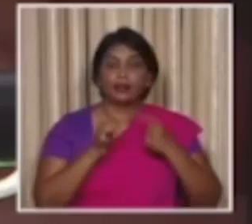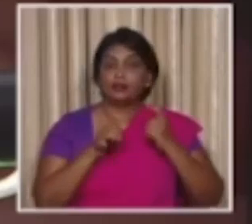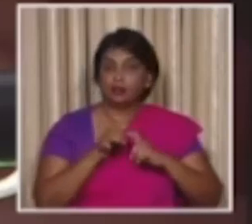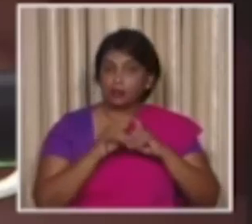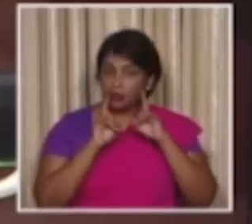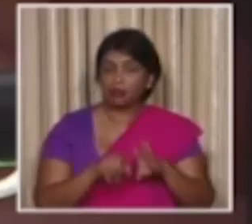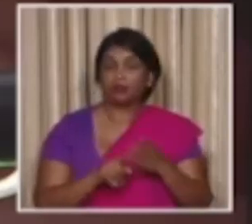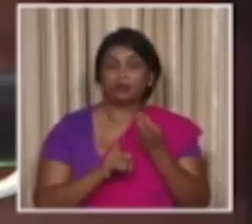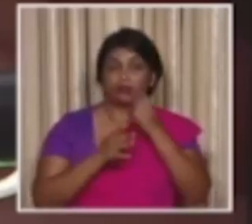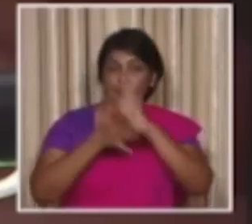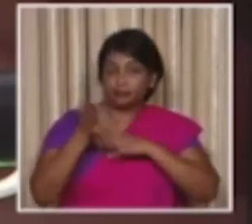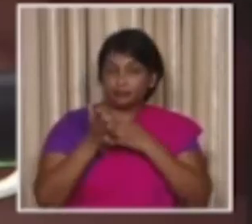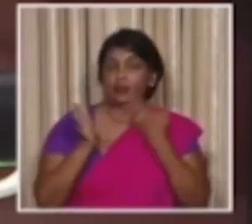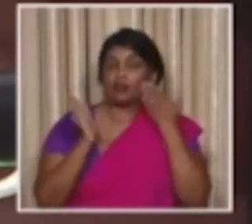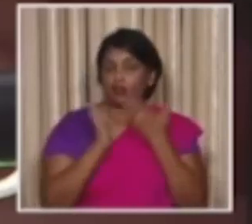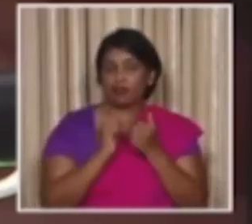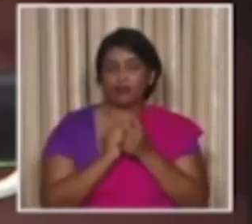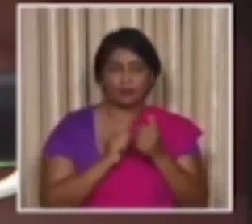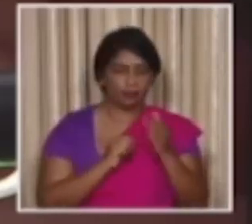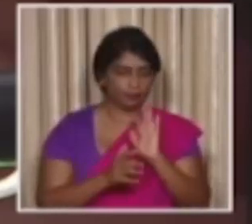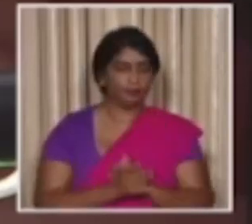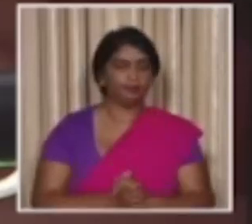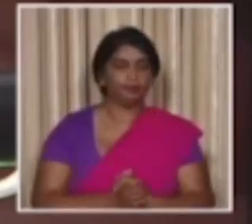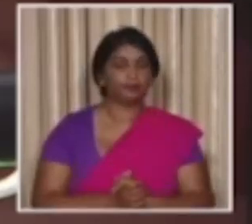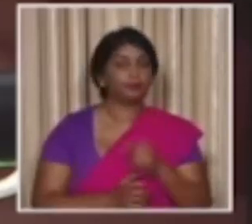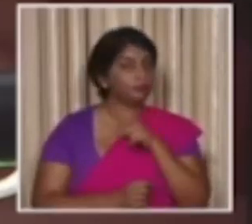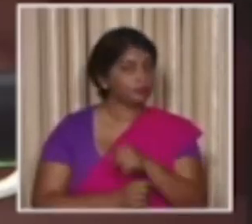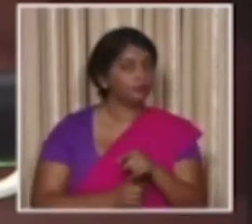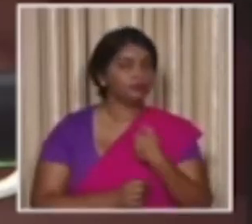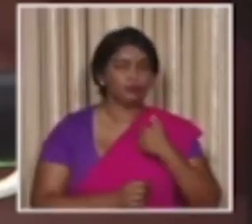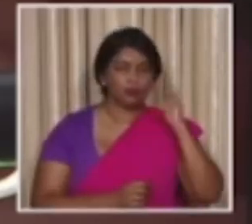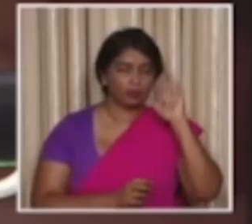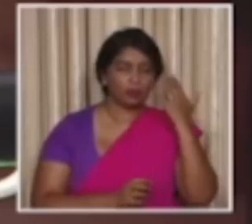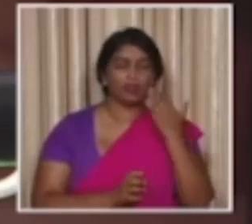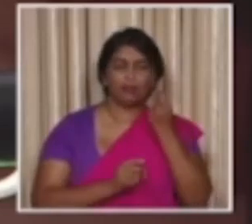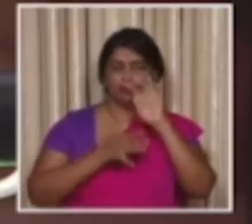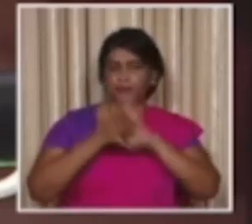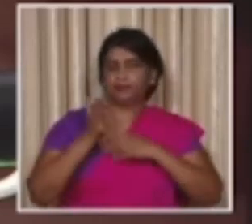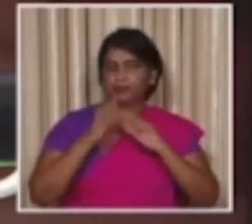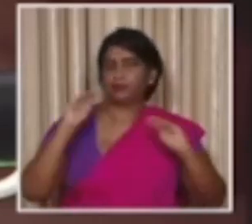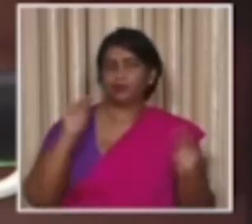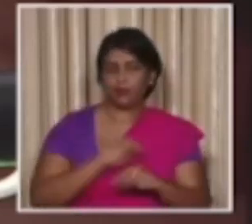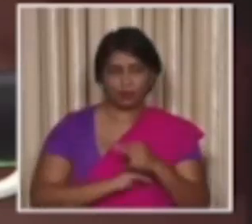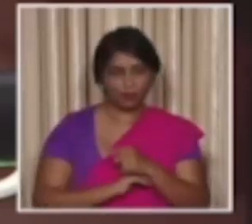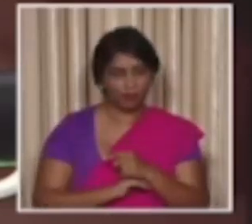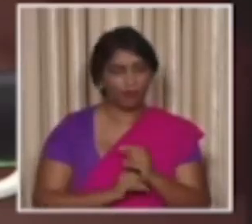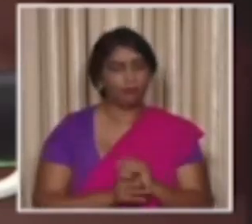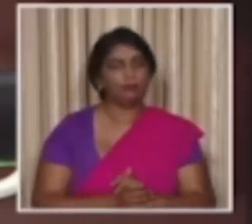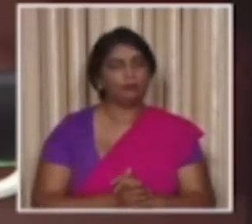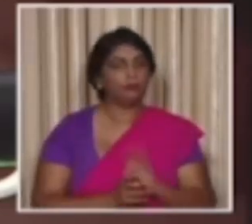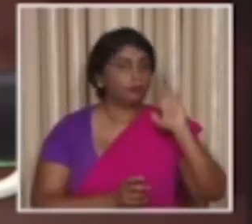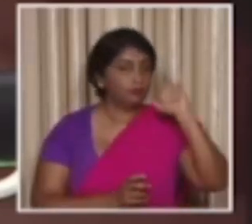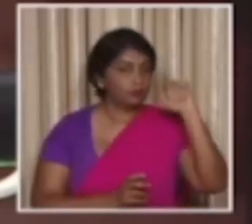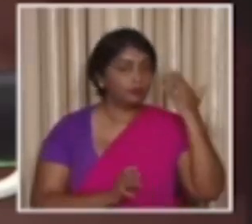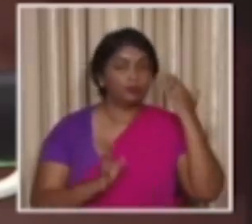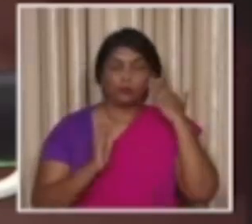सदा पिरीवितरयांग वलदी तमाइ मेघन दिन सिद्धवेन्निके एनसमेट विशेष पिरीवितरया कैतुल करनवा विशेष